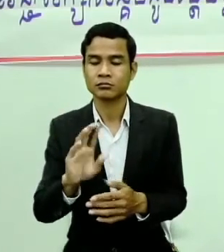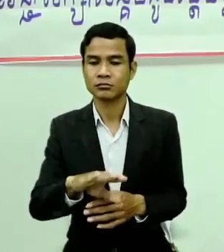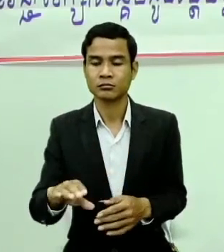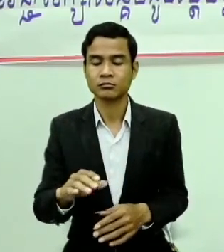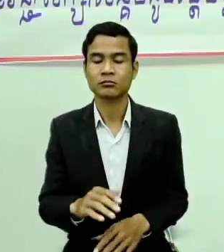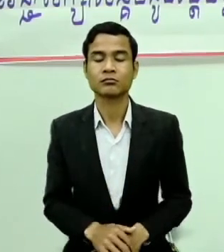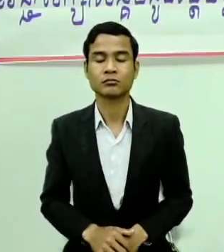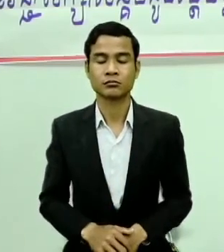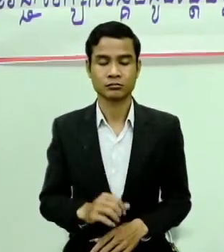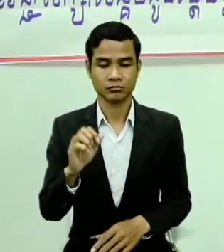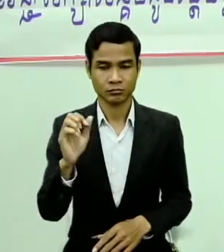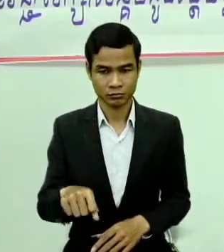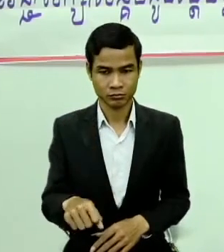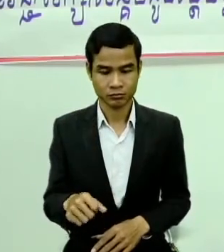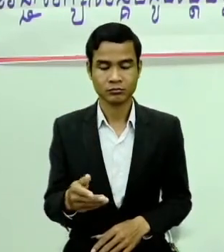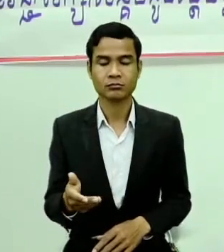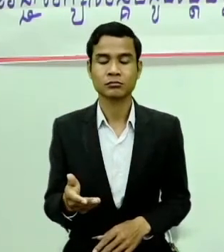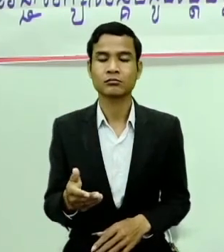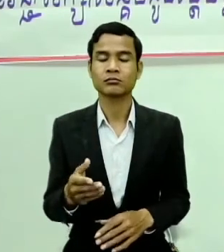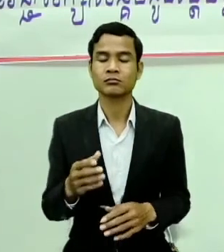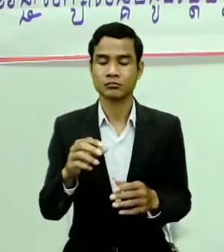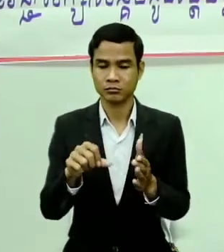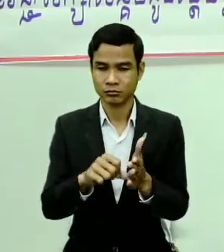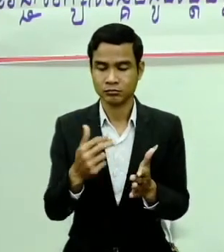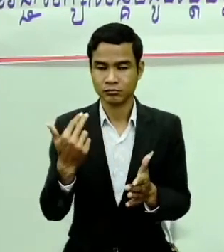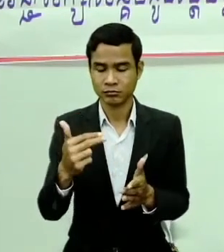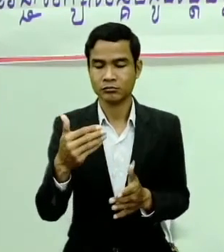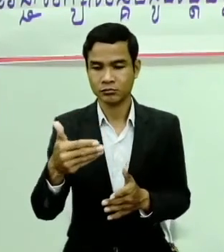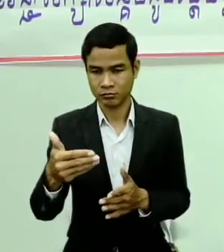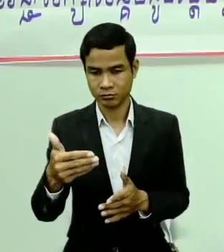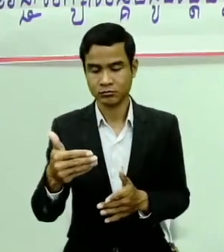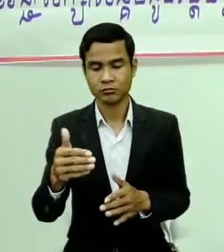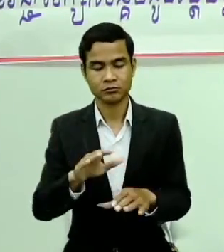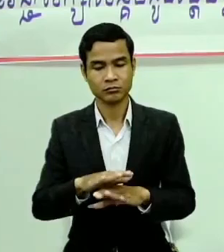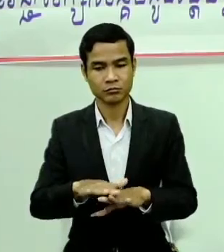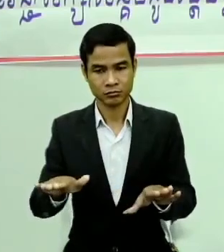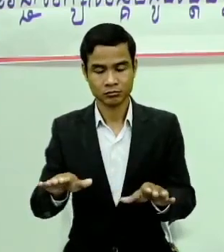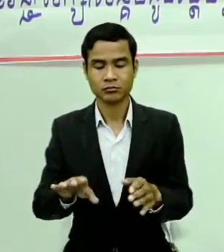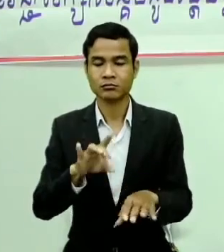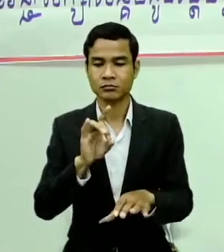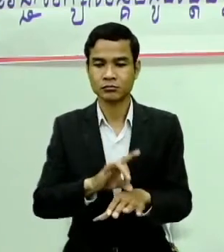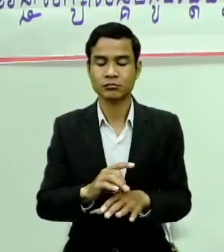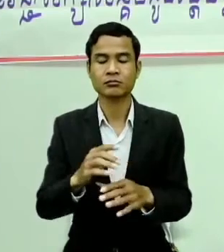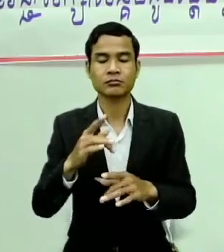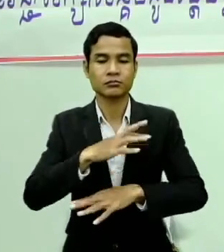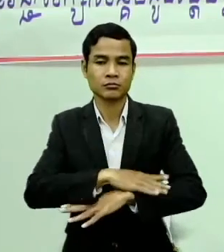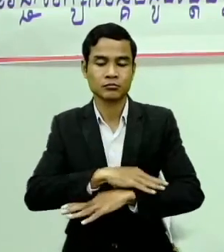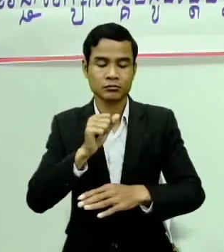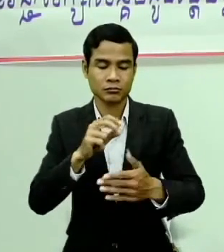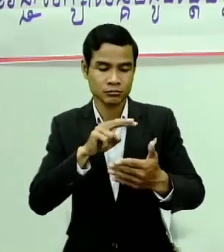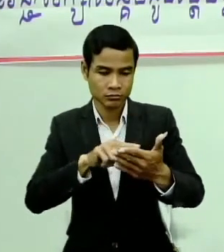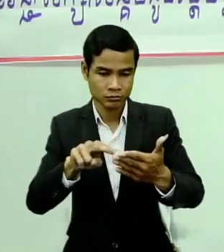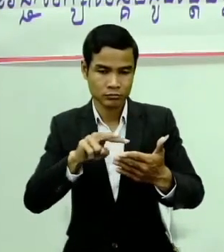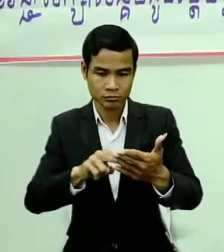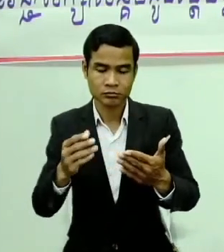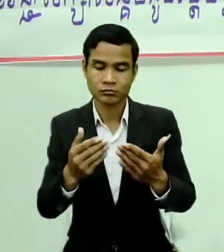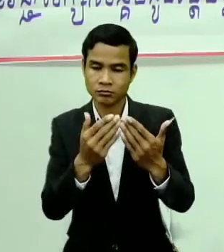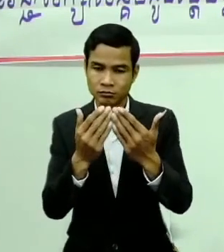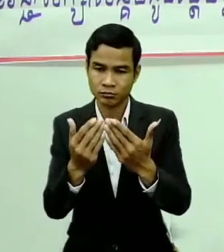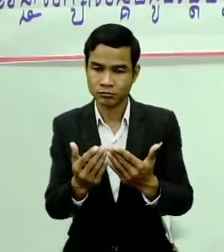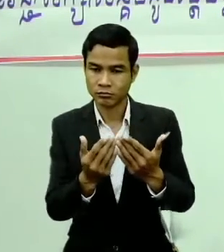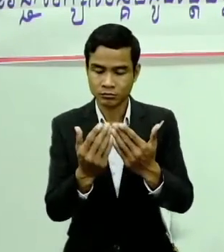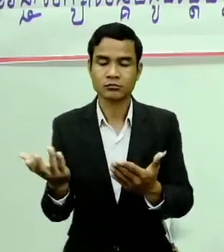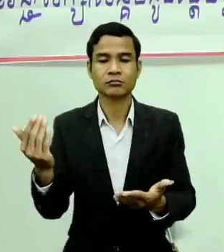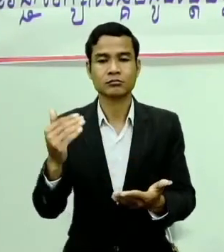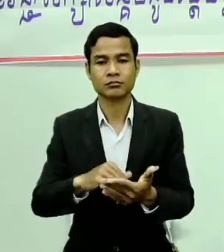dưỡng. Cứ trầm tùm bò tí bỏ buồn ná. Chà, nơi bê đầy tùm ní con ai bạc an xa làng bình